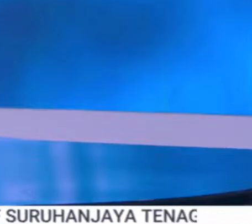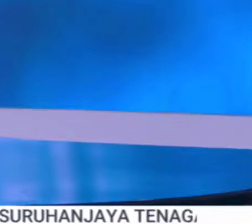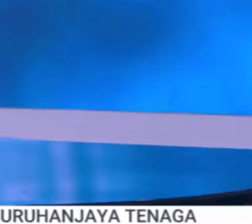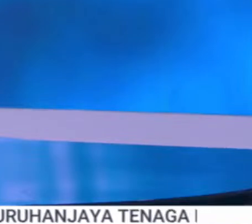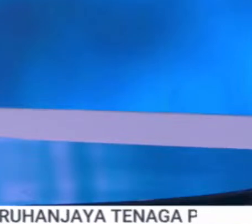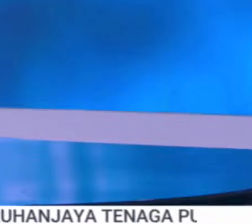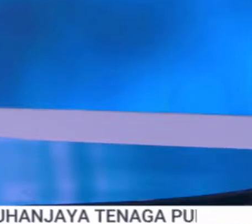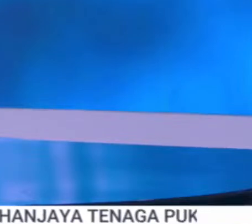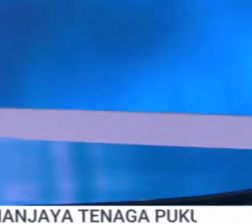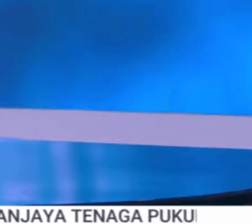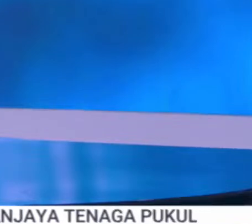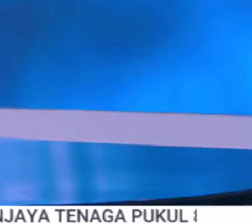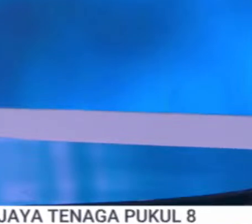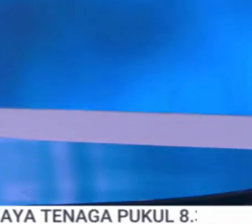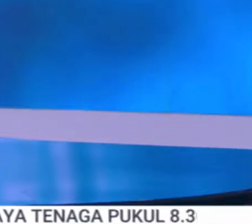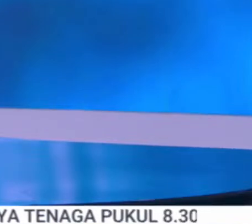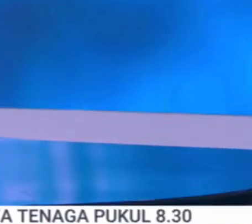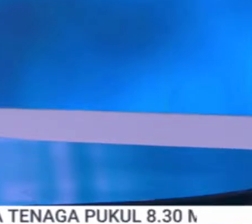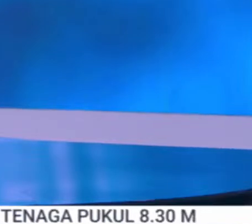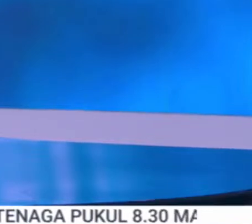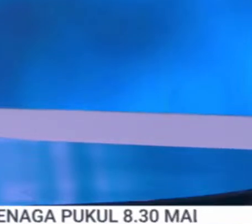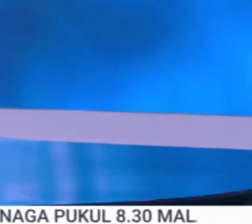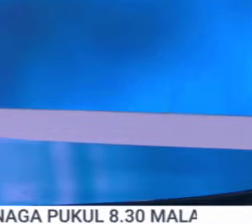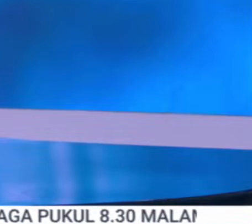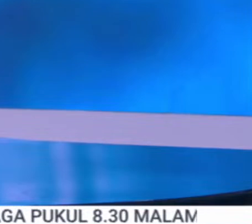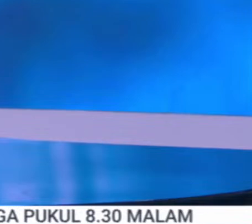Berita wilayah berakhir di sini. Terus setia bersama Berita